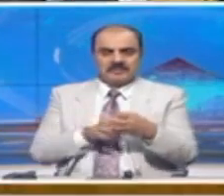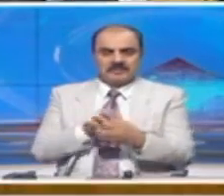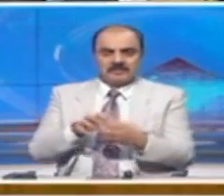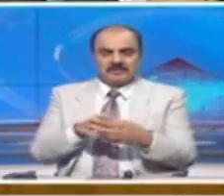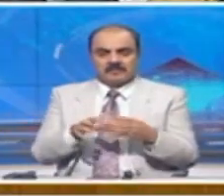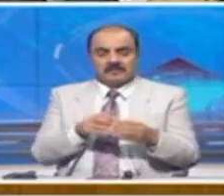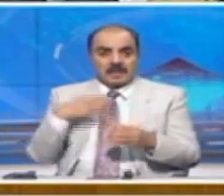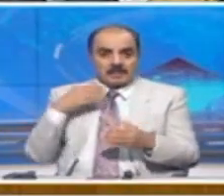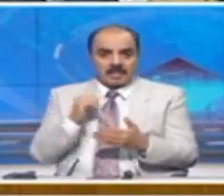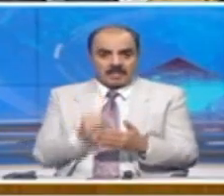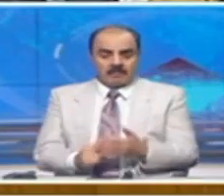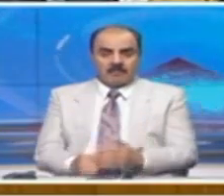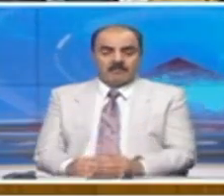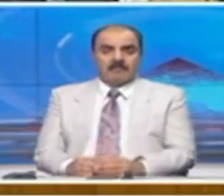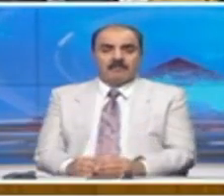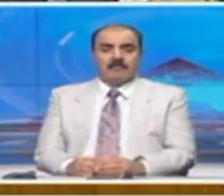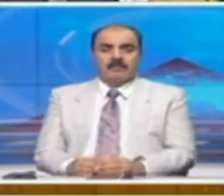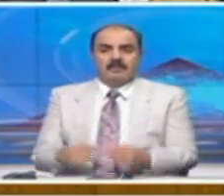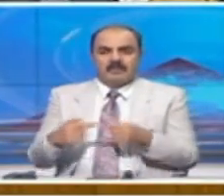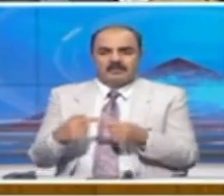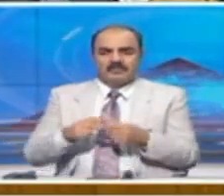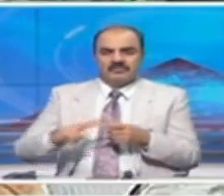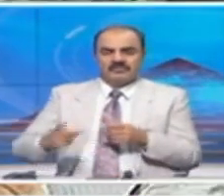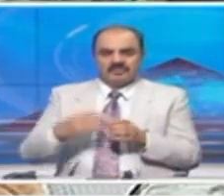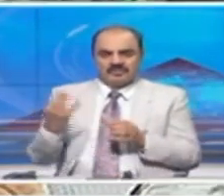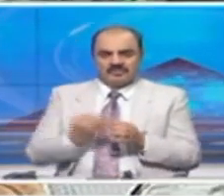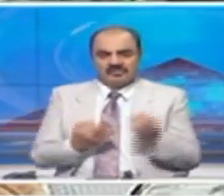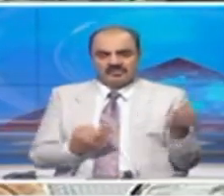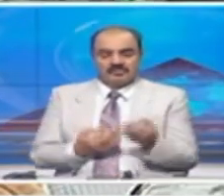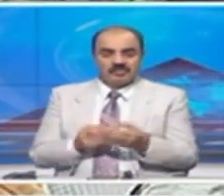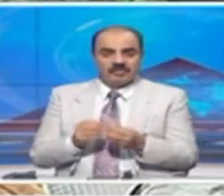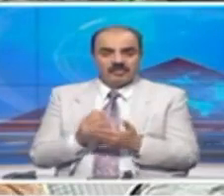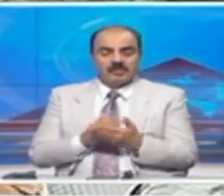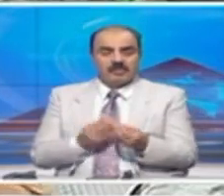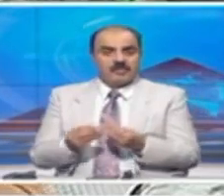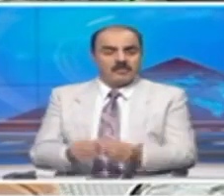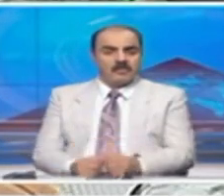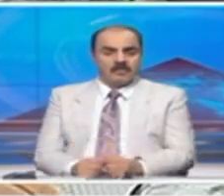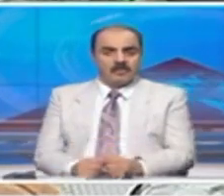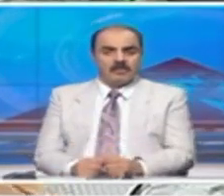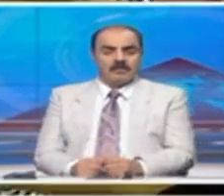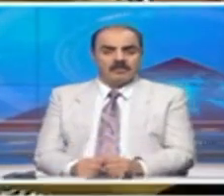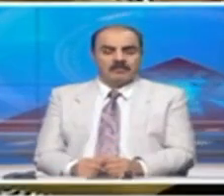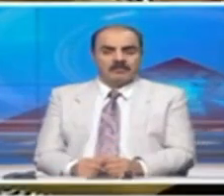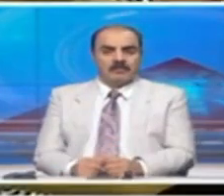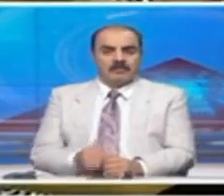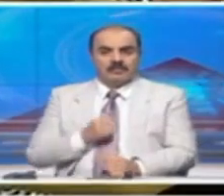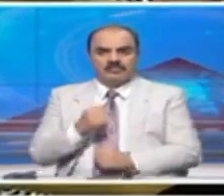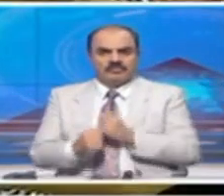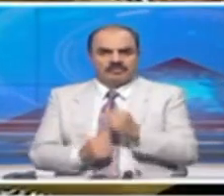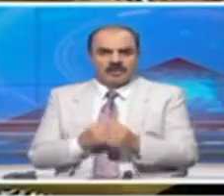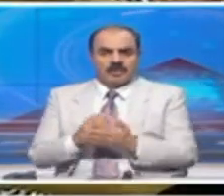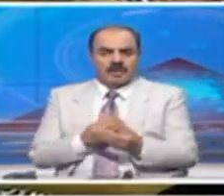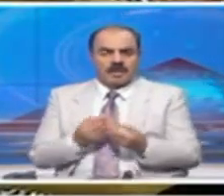السياسية الليبية، وهي خلافات بتأتي في إطار جهود البعض